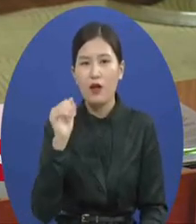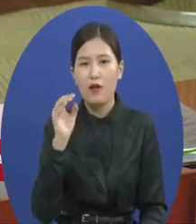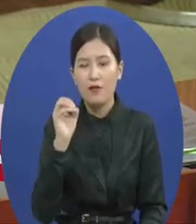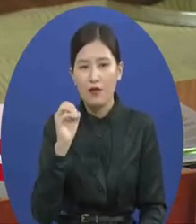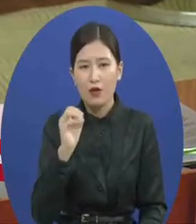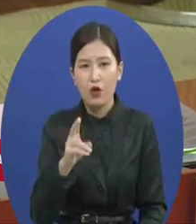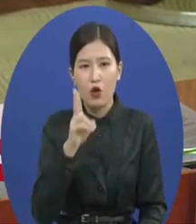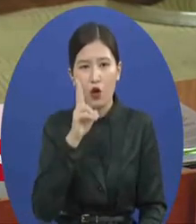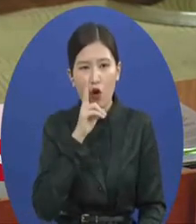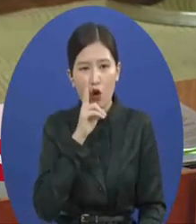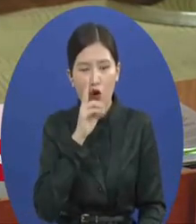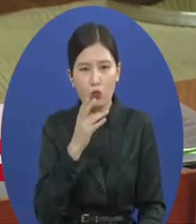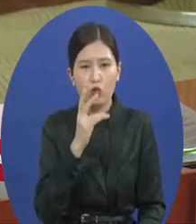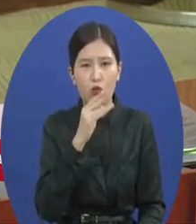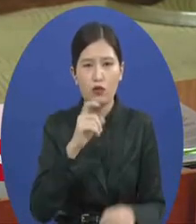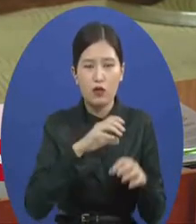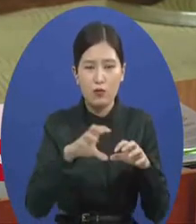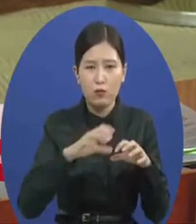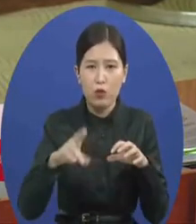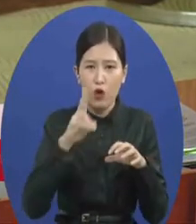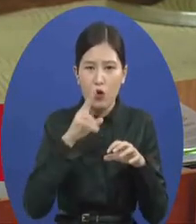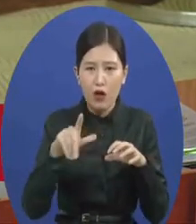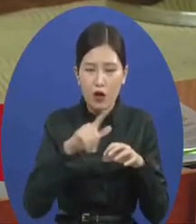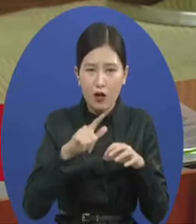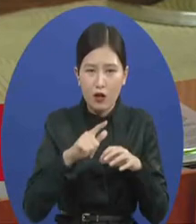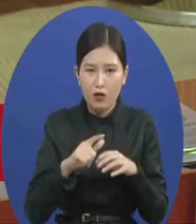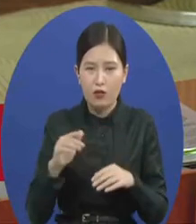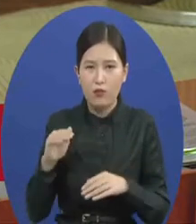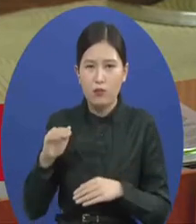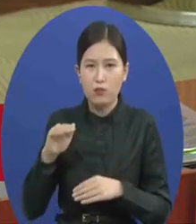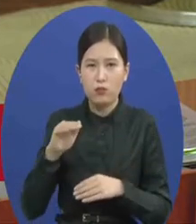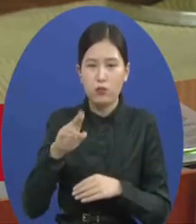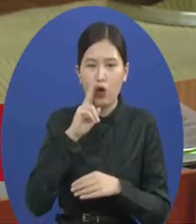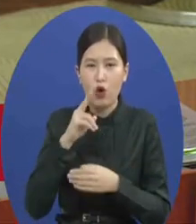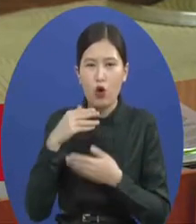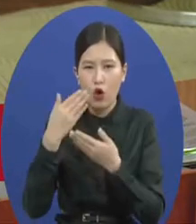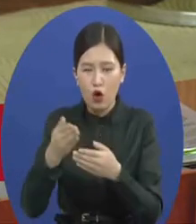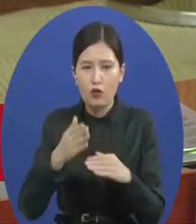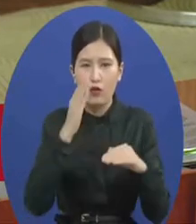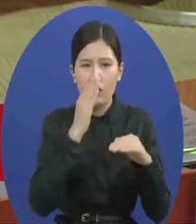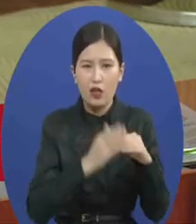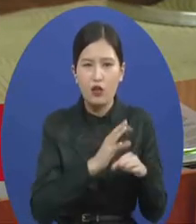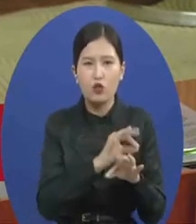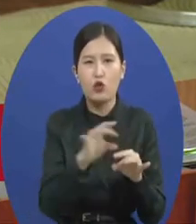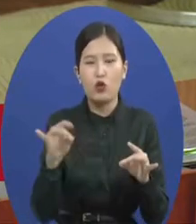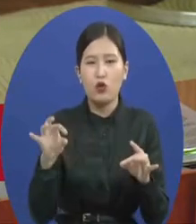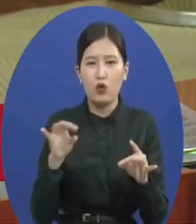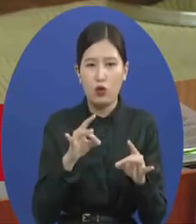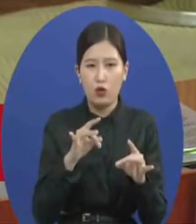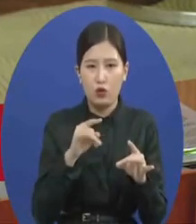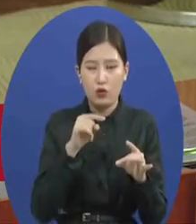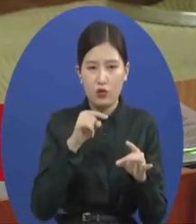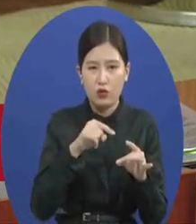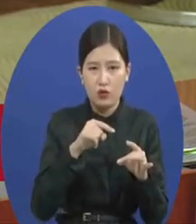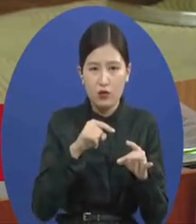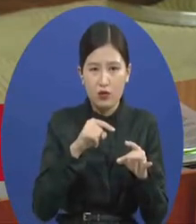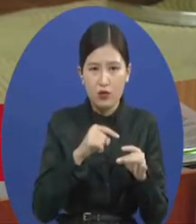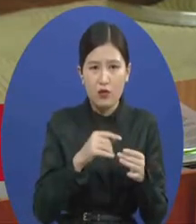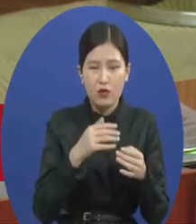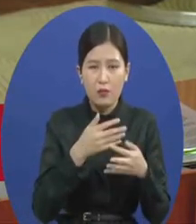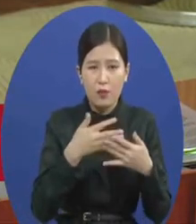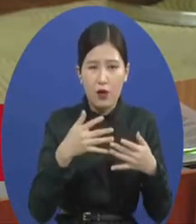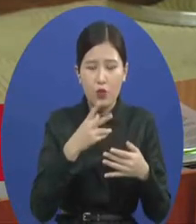болон сүлжээ хоолны газар, хөргөлтийн хоол, такси үйлчилгээ гэсэн эдгээр дээр. Тэр тусгай нөхцөл шаардна